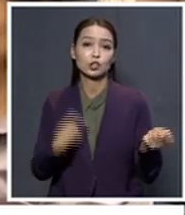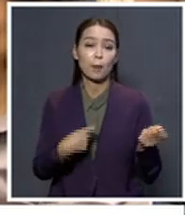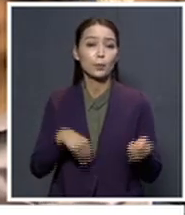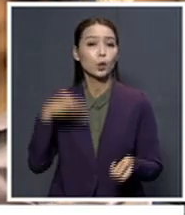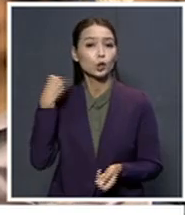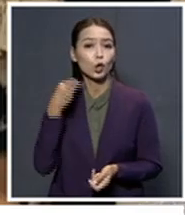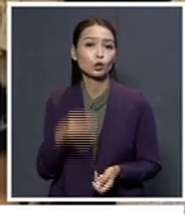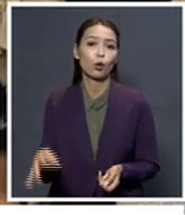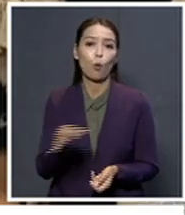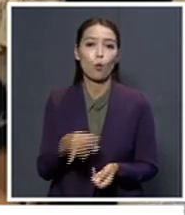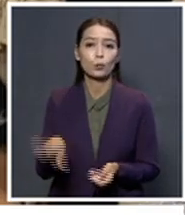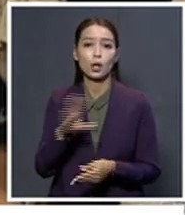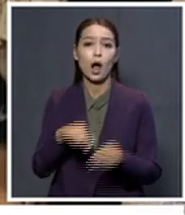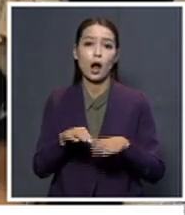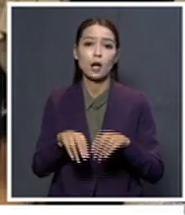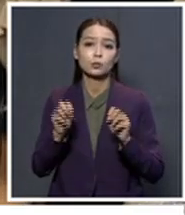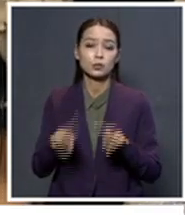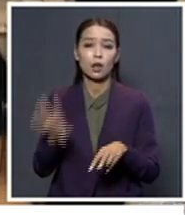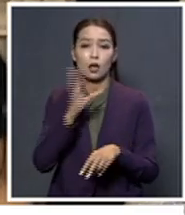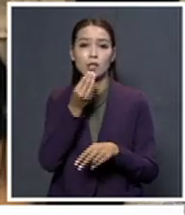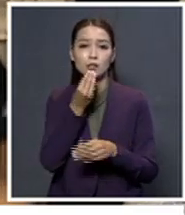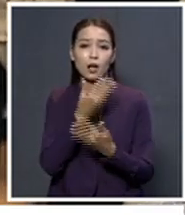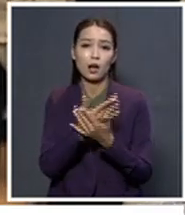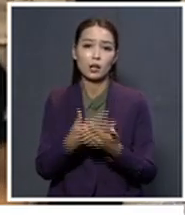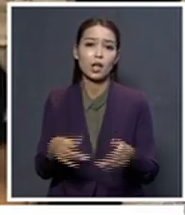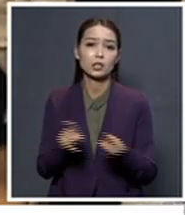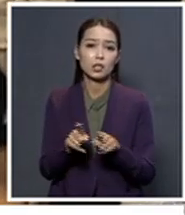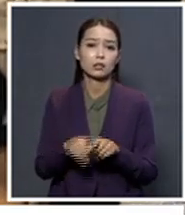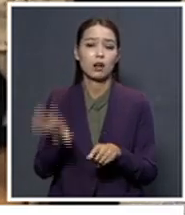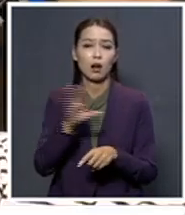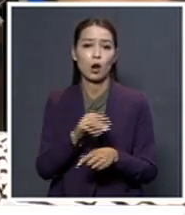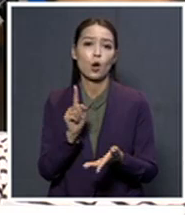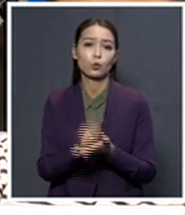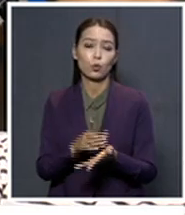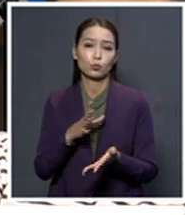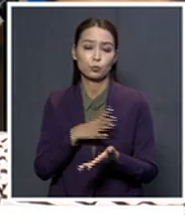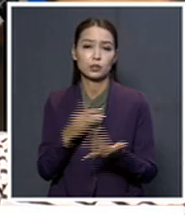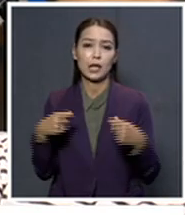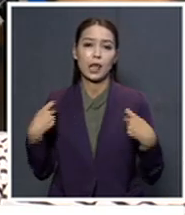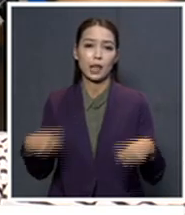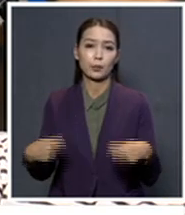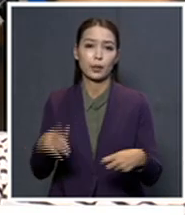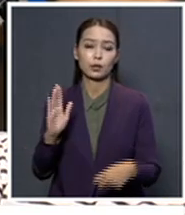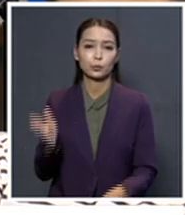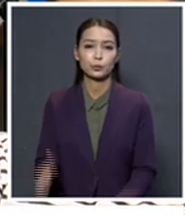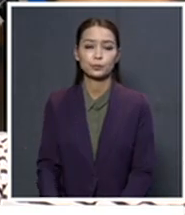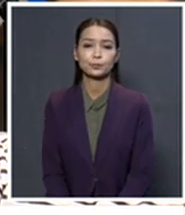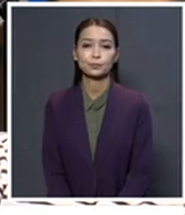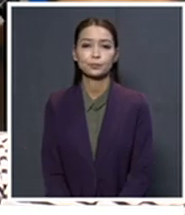Түркістан облысындағы кәсіпкерлер азық-түліктің бағасын қолжетімді үшін жиі жәрмеңке өткізеді.